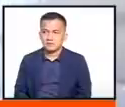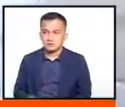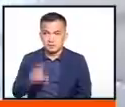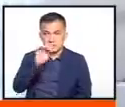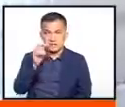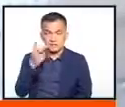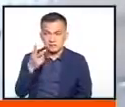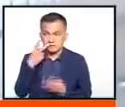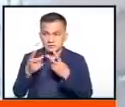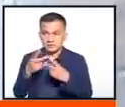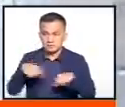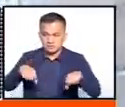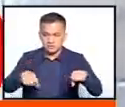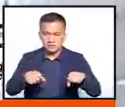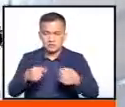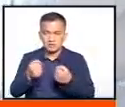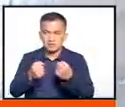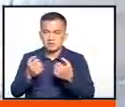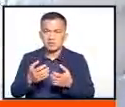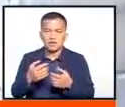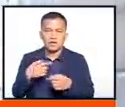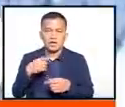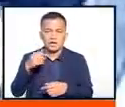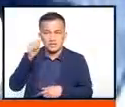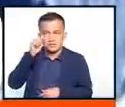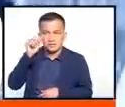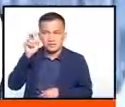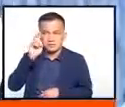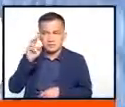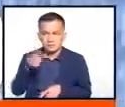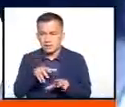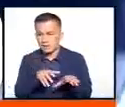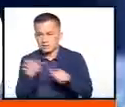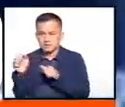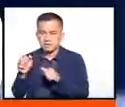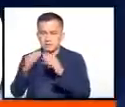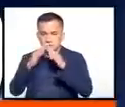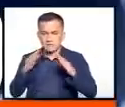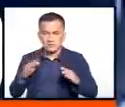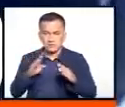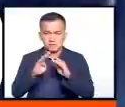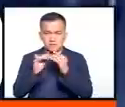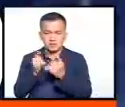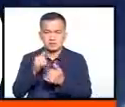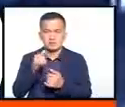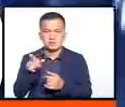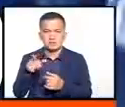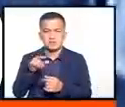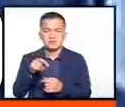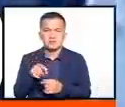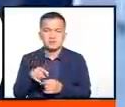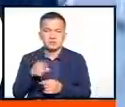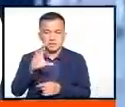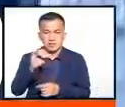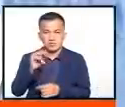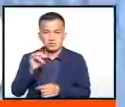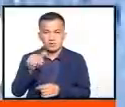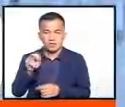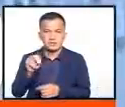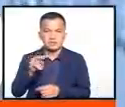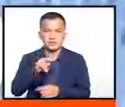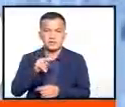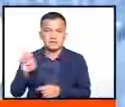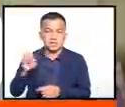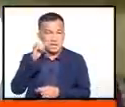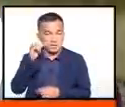Kuha sa CCTV ang tricycle driver na si Ariel Viquera na paalis sa tapat ng isang bahay sa Barangay San Berme Cristi sa Cabanatuan, Nueva